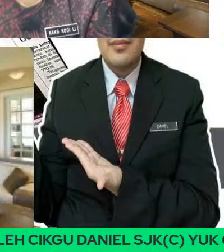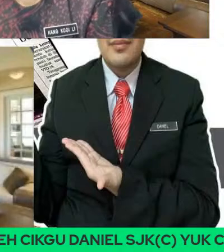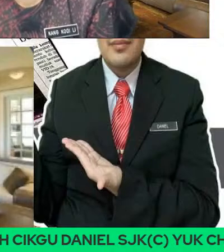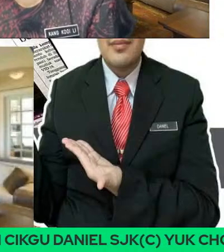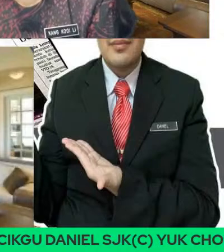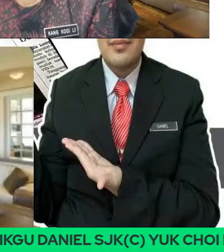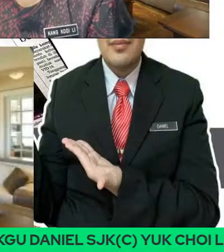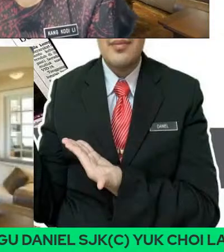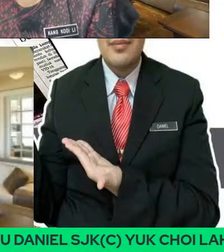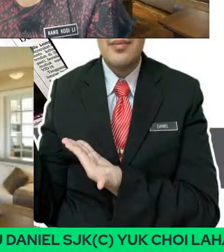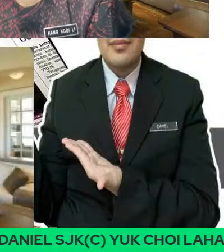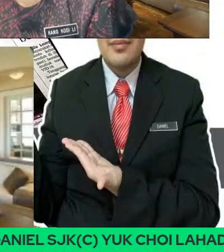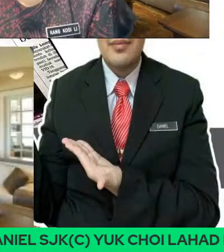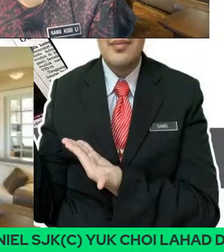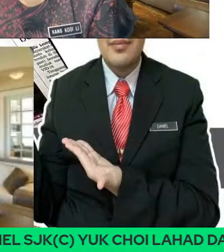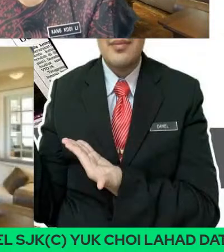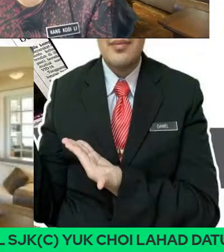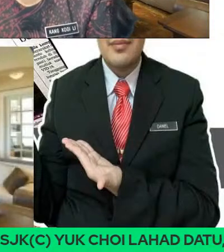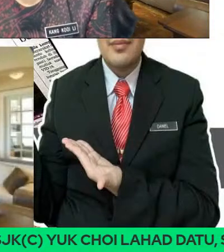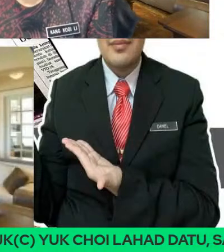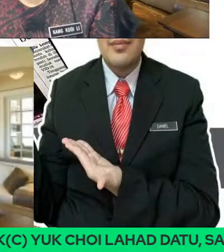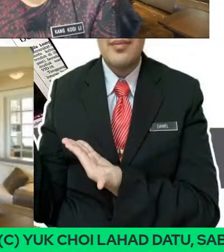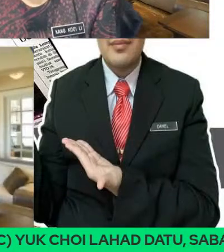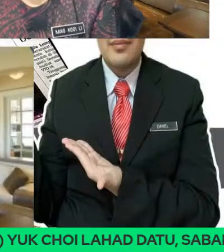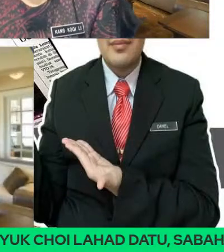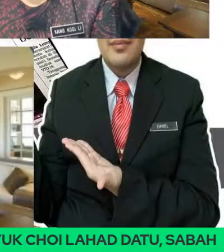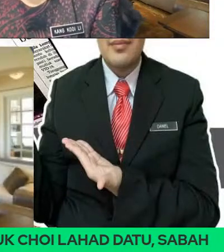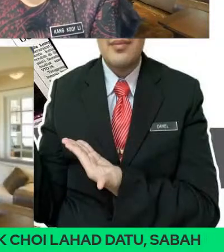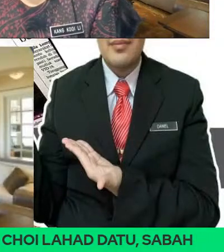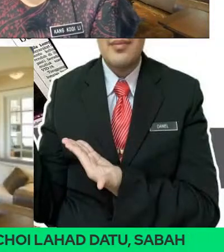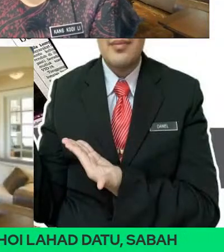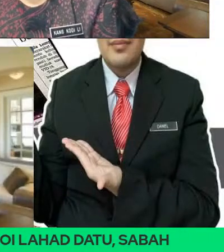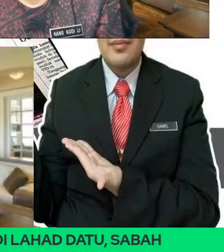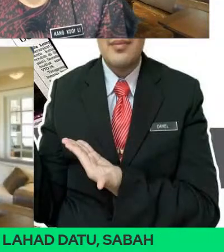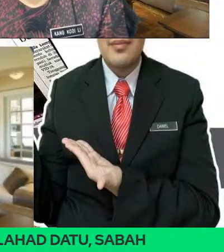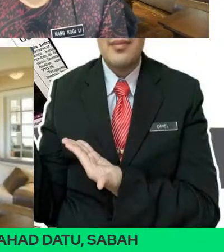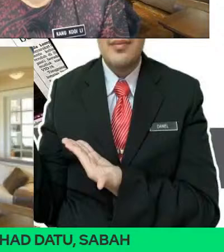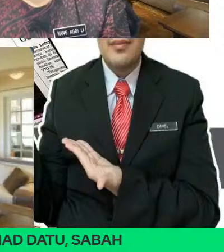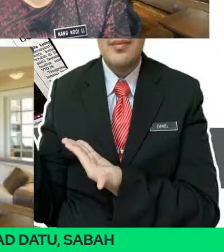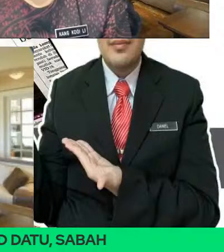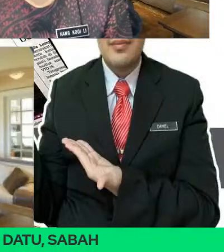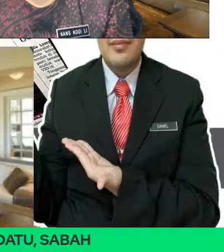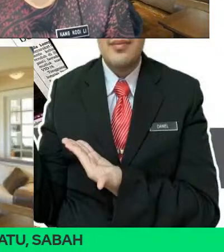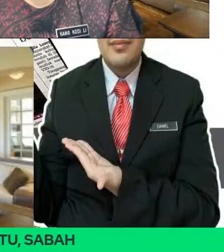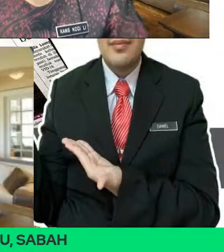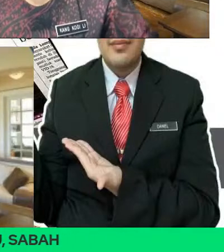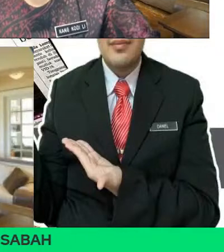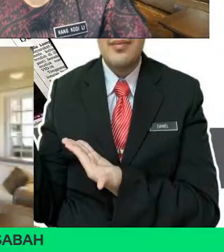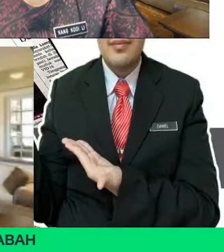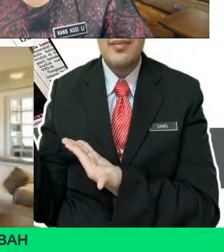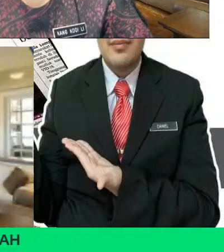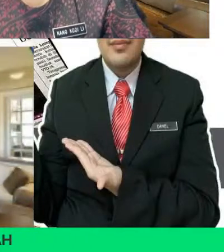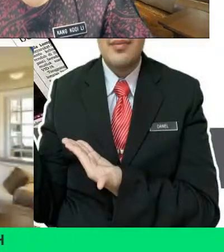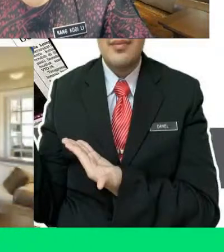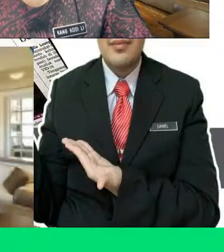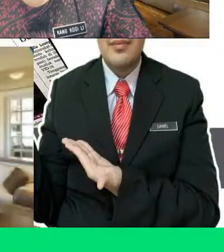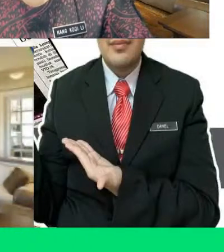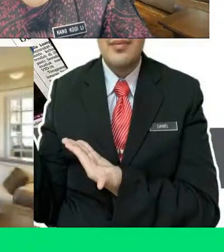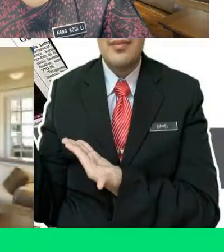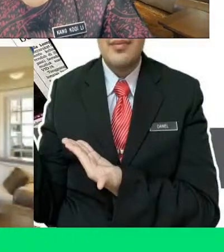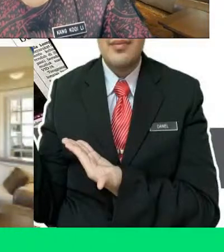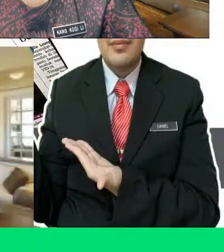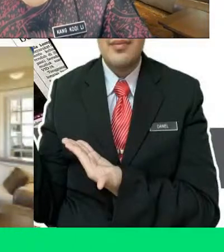bagi yang beragama Islam marilah kita sama-sama membaca surah al-fatihah smile Hirohman